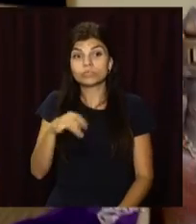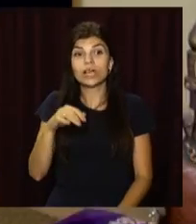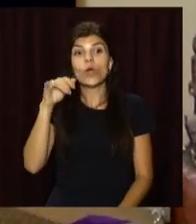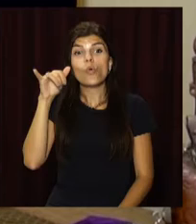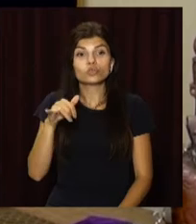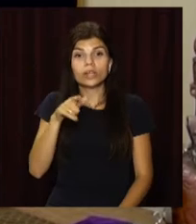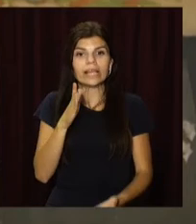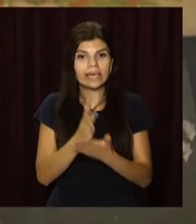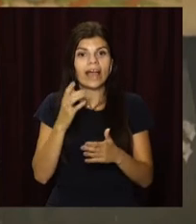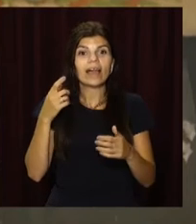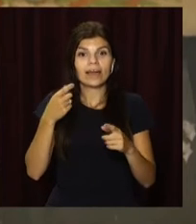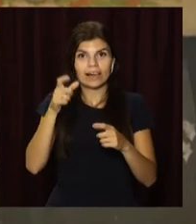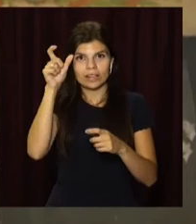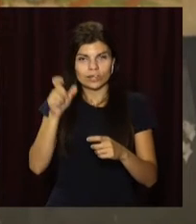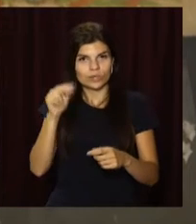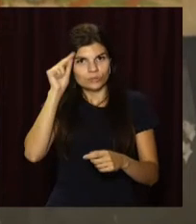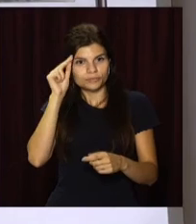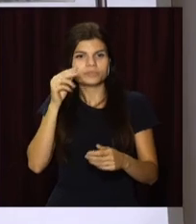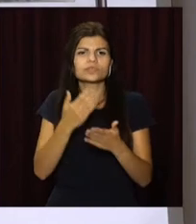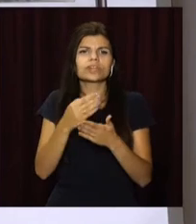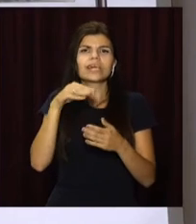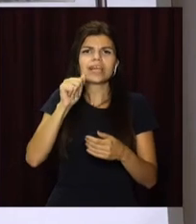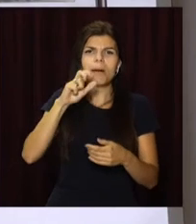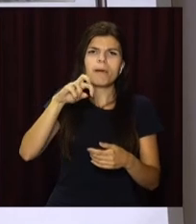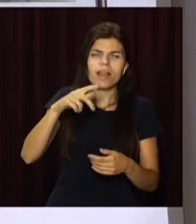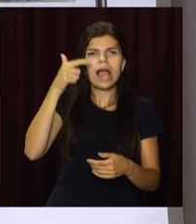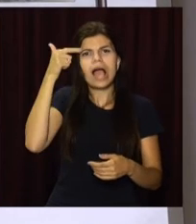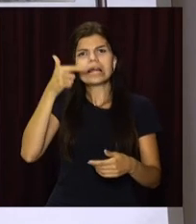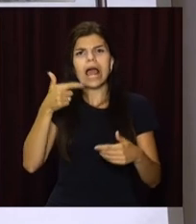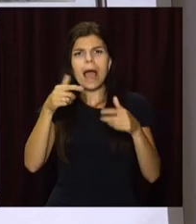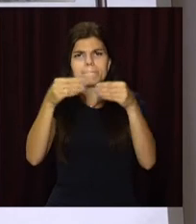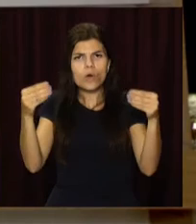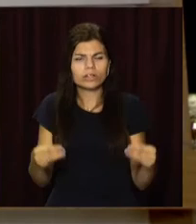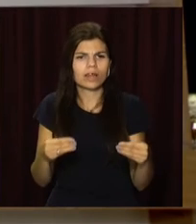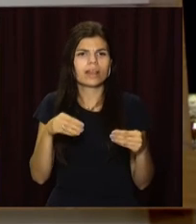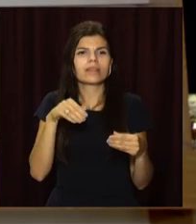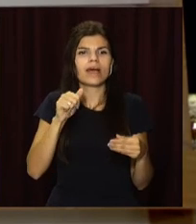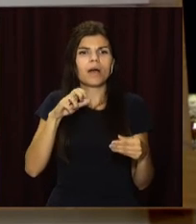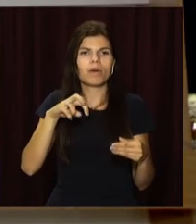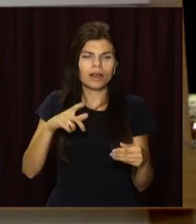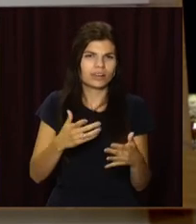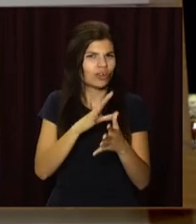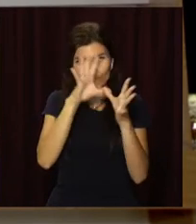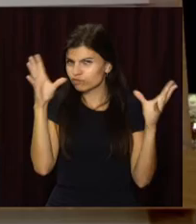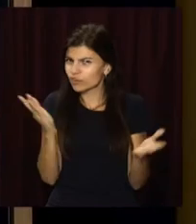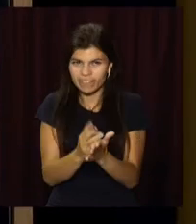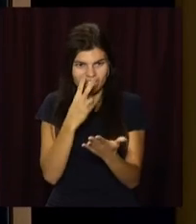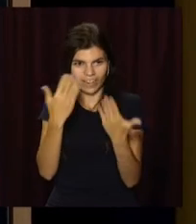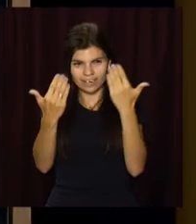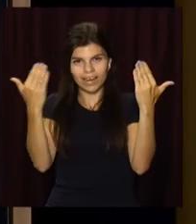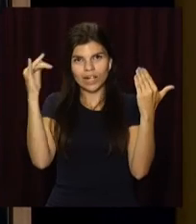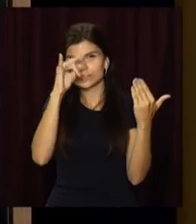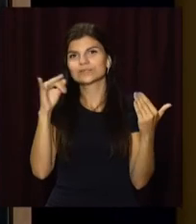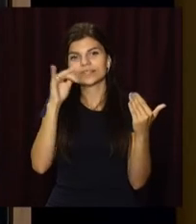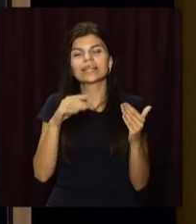що пов'язано з ім'ям видатного учня. Журнали і табелі, фото і грамоти. На стенді також документи, що свідчать про зарахування та призначення